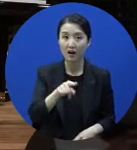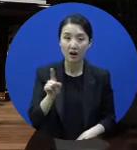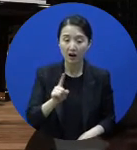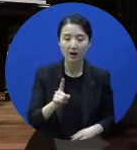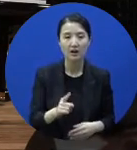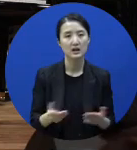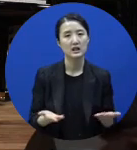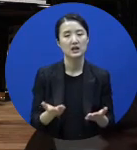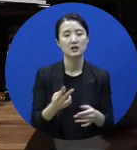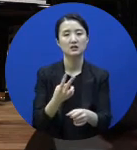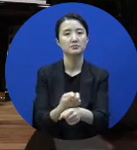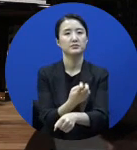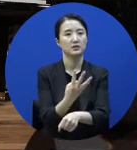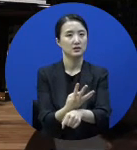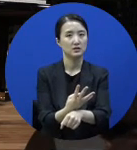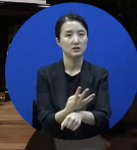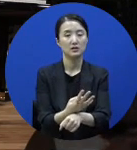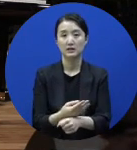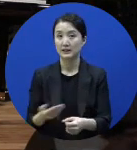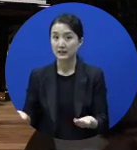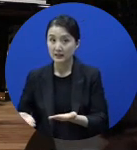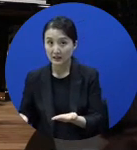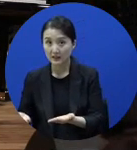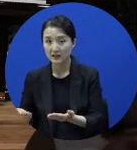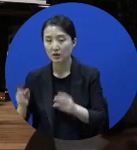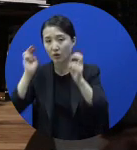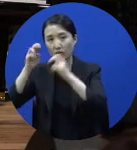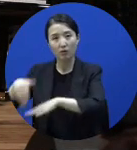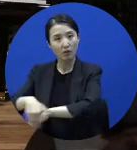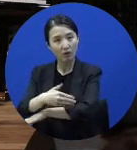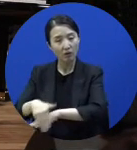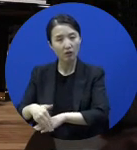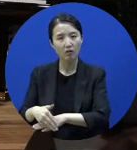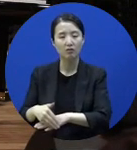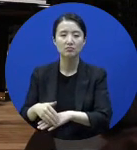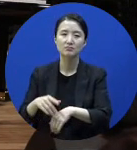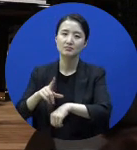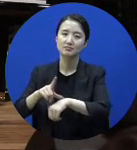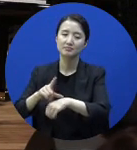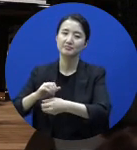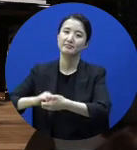출퇴근이 없다 보니까 어떤 돈을 벌기 위해서 그 돈을 낮에 또는 밤